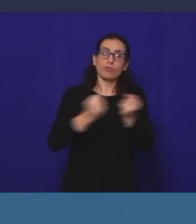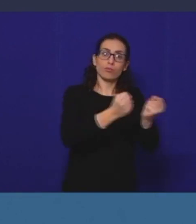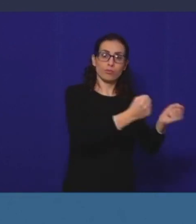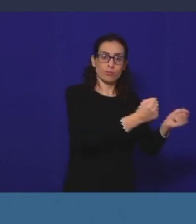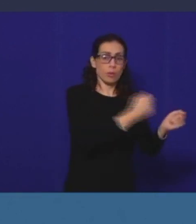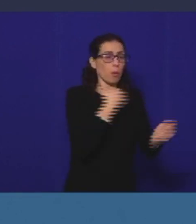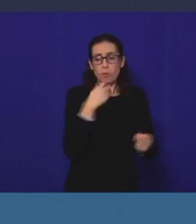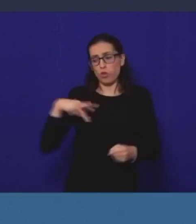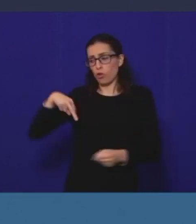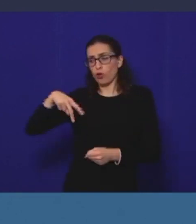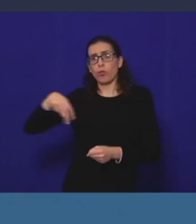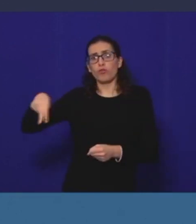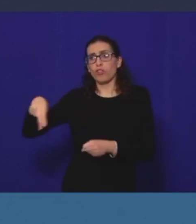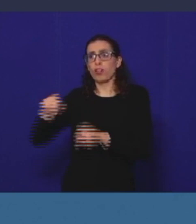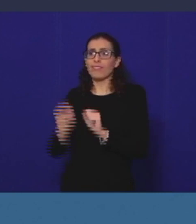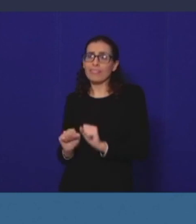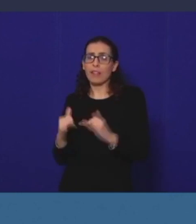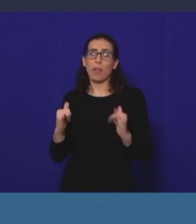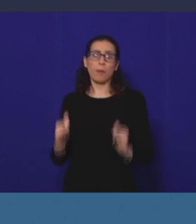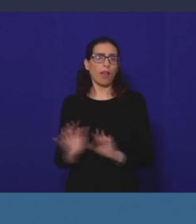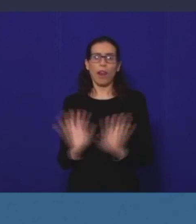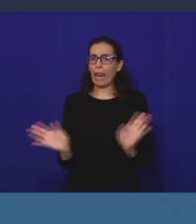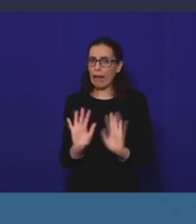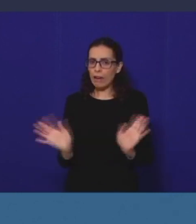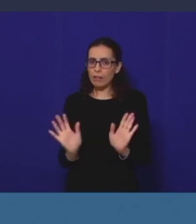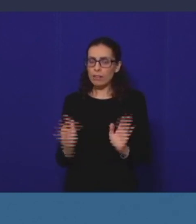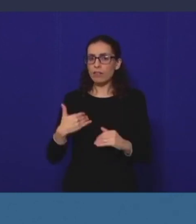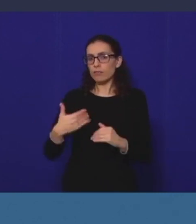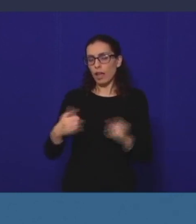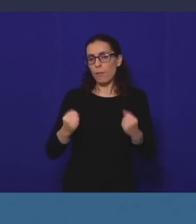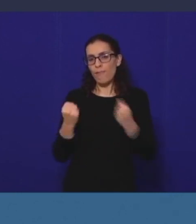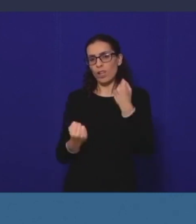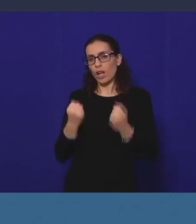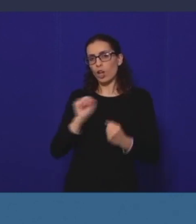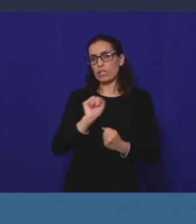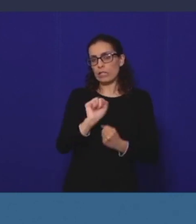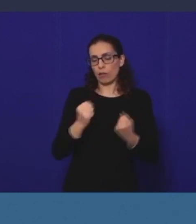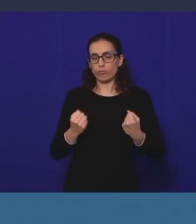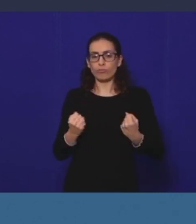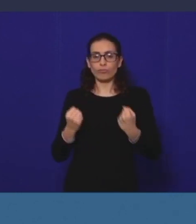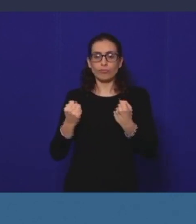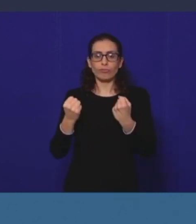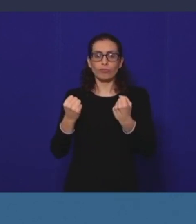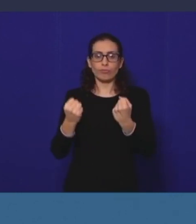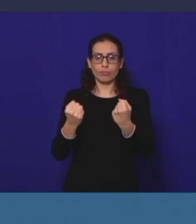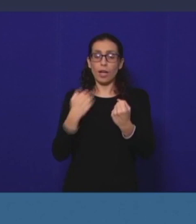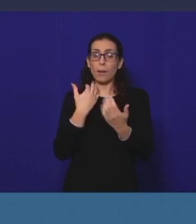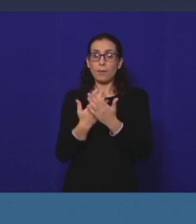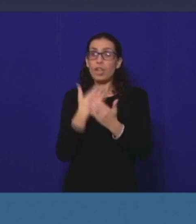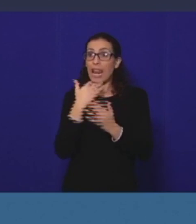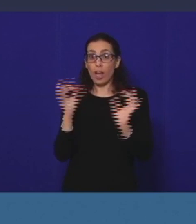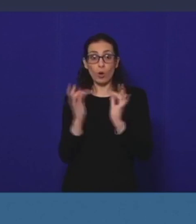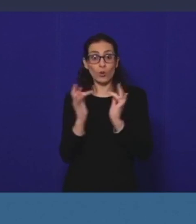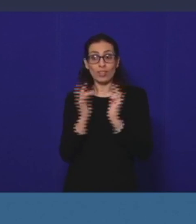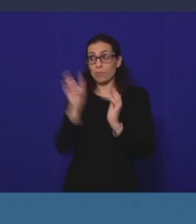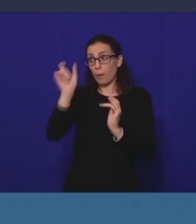Għat li jadek fil-karotza għalura inti protett Minda klambjent kolla F-lebda mo' għat li inti ma' tilta għamani soħrajn Il